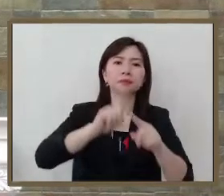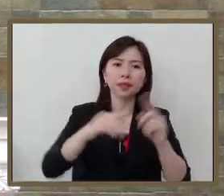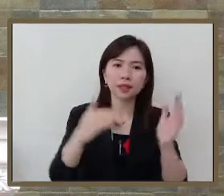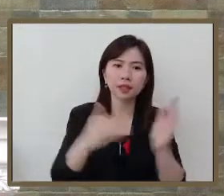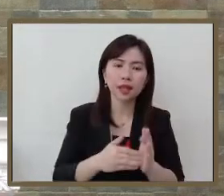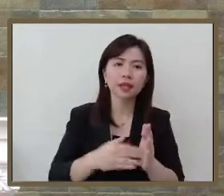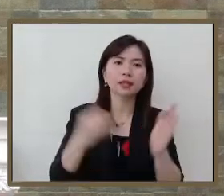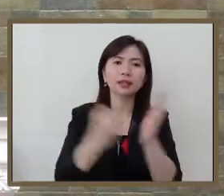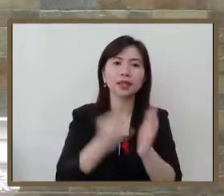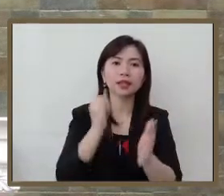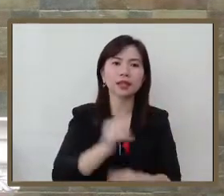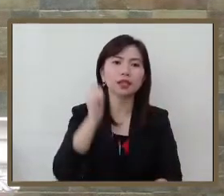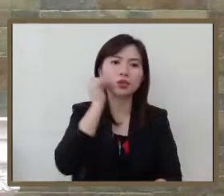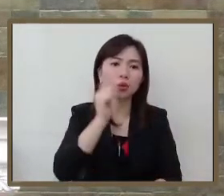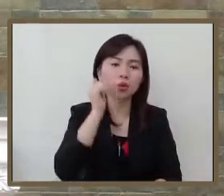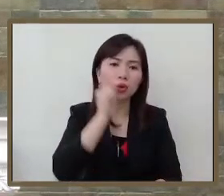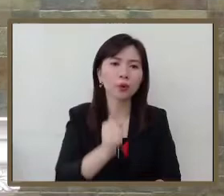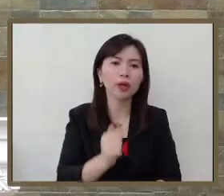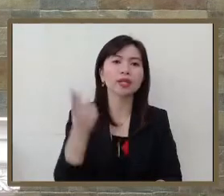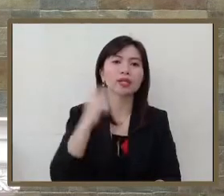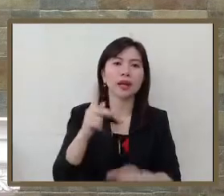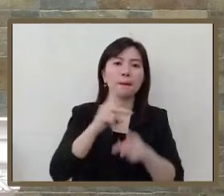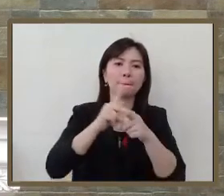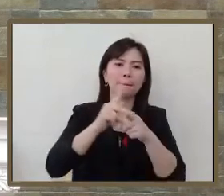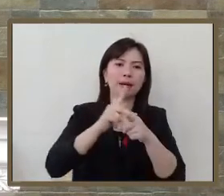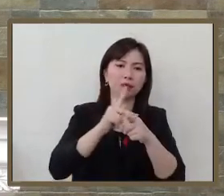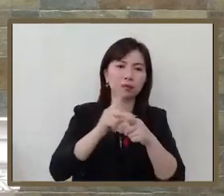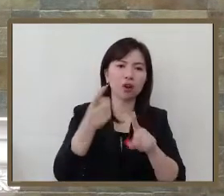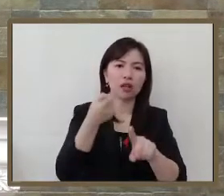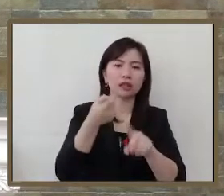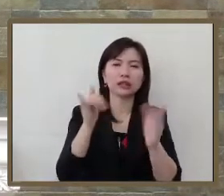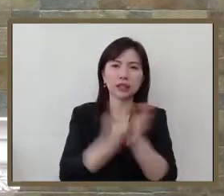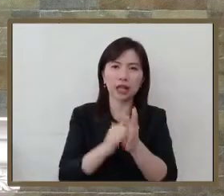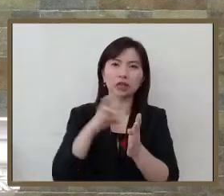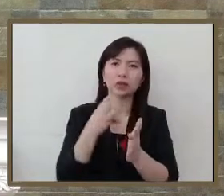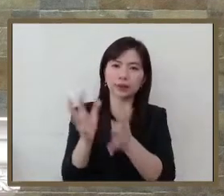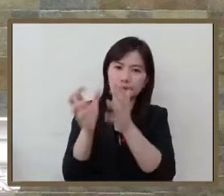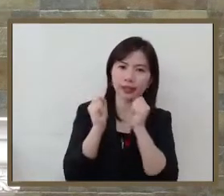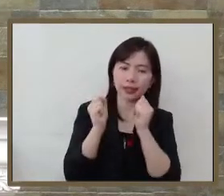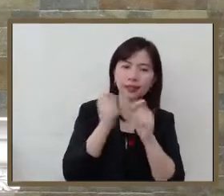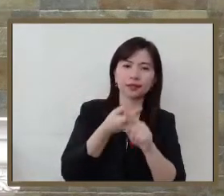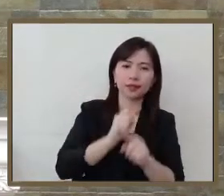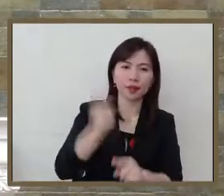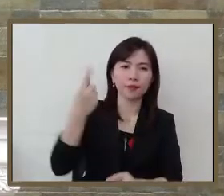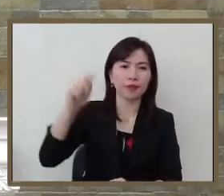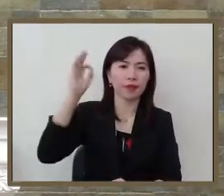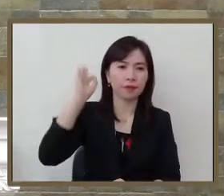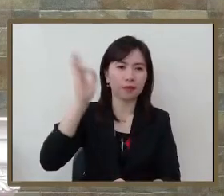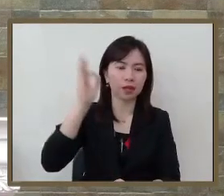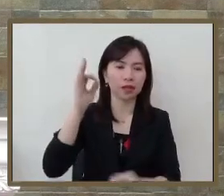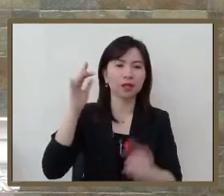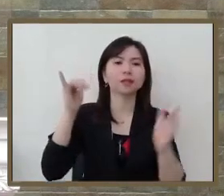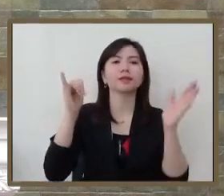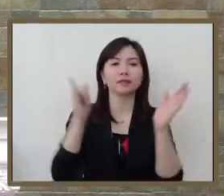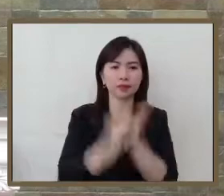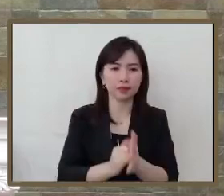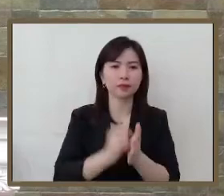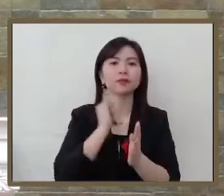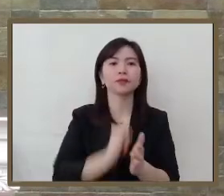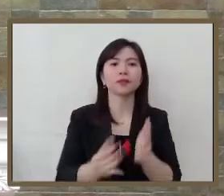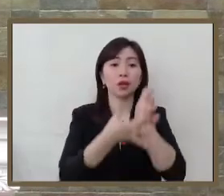comes straight from the pulpit of the man of God. That is the oil. The